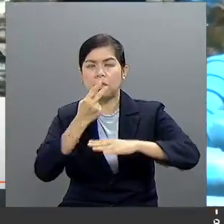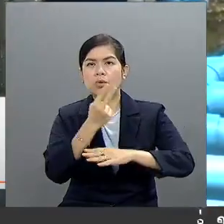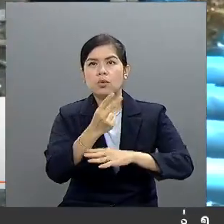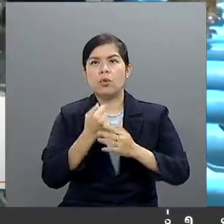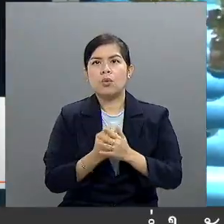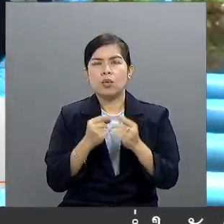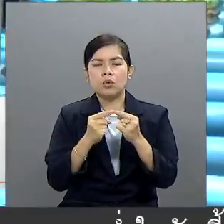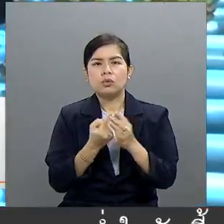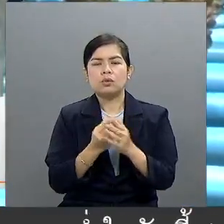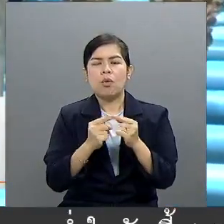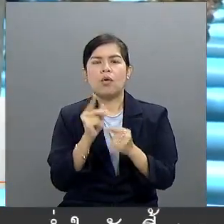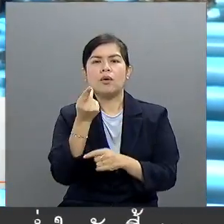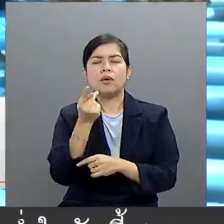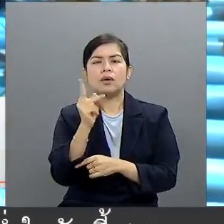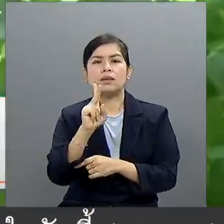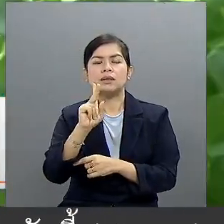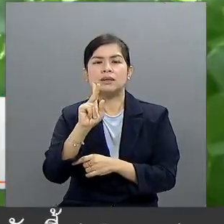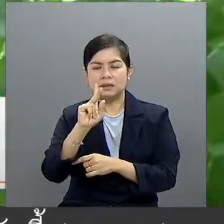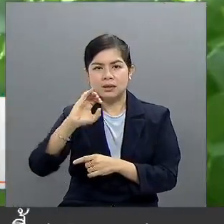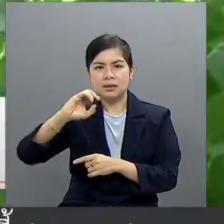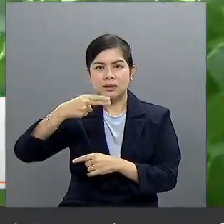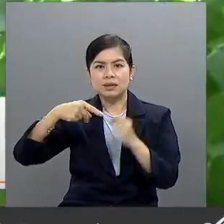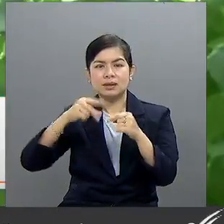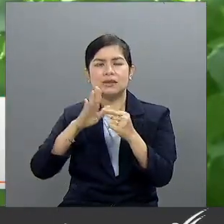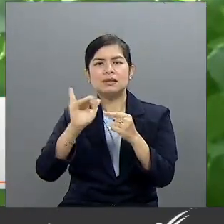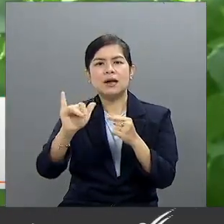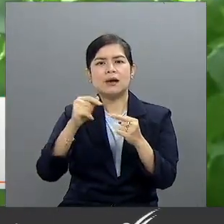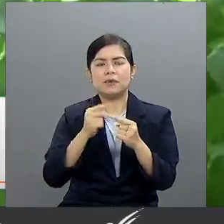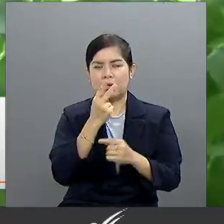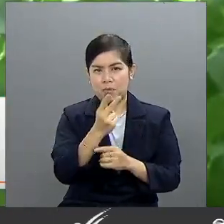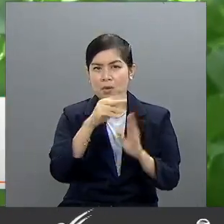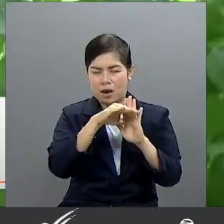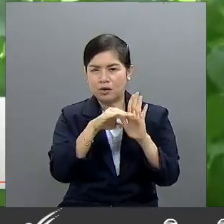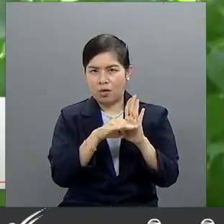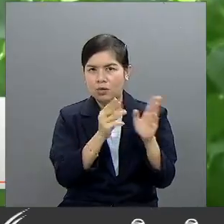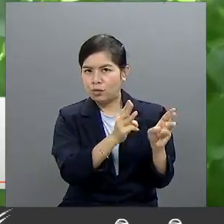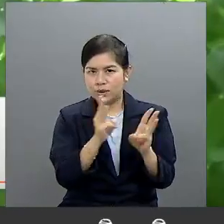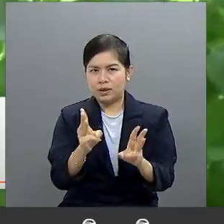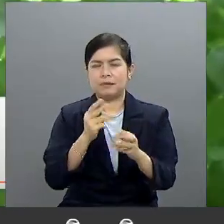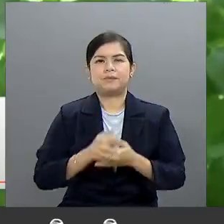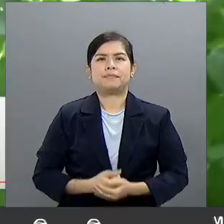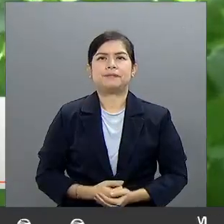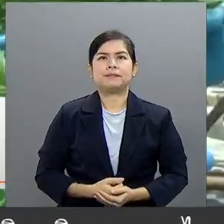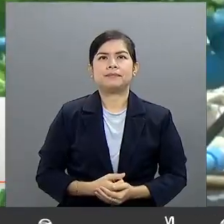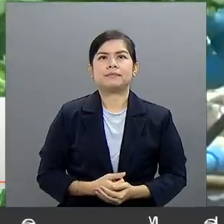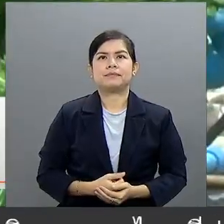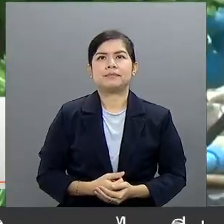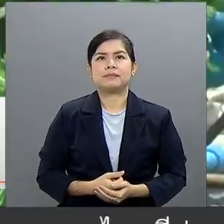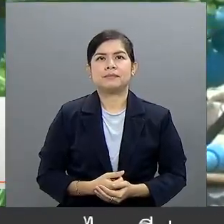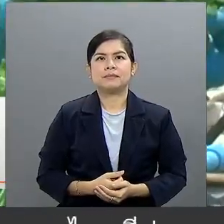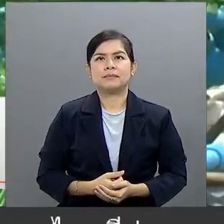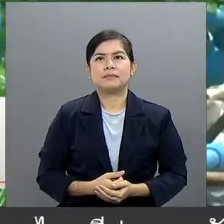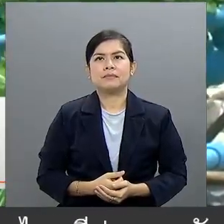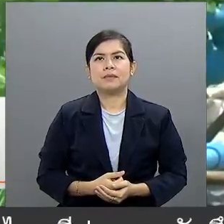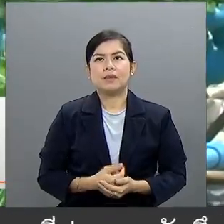อยู่ใกล ้ขั้นตอนของการปลูกเพื่อจะเอามันไปผัดก่อน ต้องแยกขั้นตอนก่อนที่เห็นอยู่นี้นะครับคุณผู้ชมครับเป็นบรรยาก